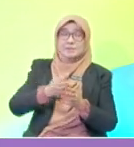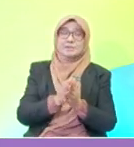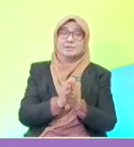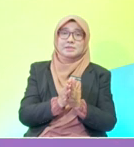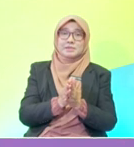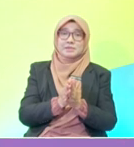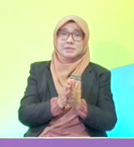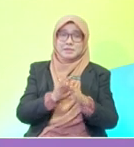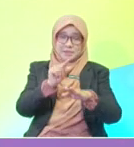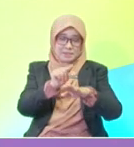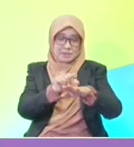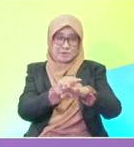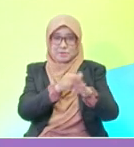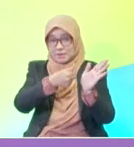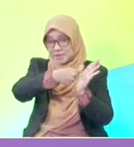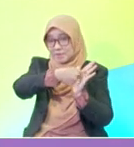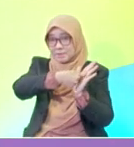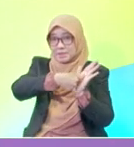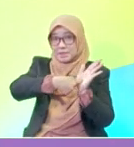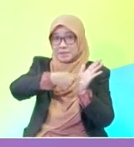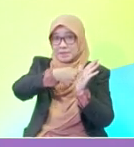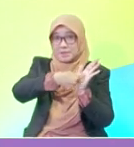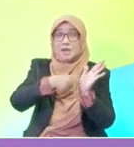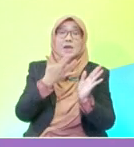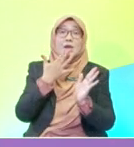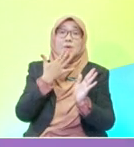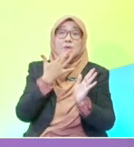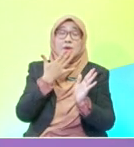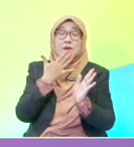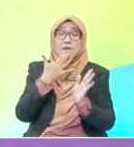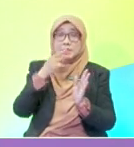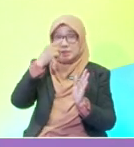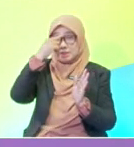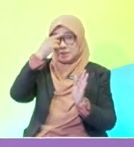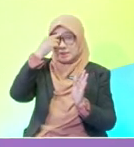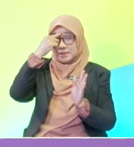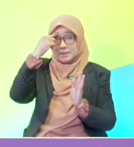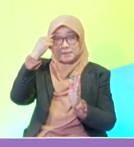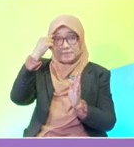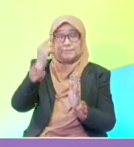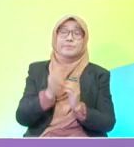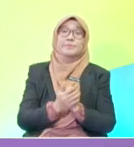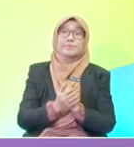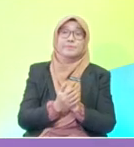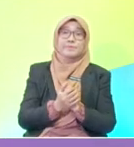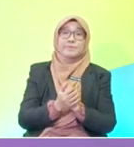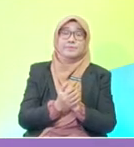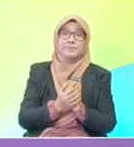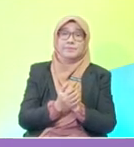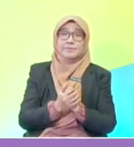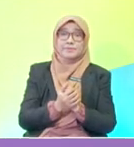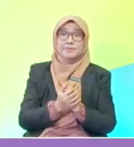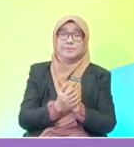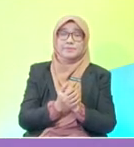pita pelekat. Kalau macam cikgu guna pita pelekat warna hitam. Okey, macam mana kita nak buat ialah kejap. Okey, gunting